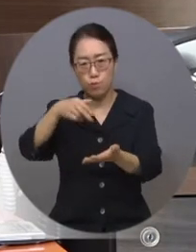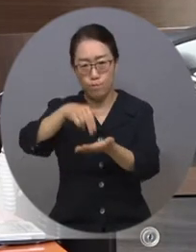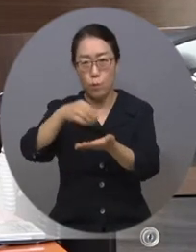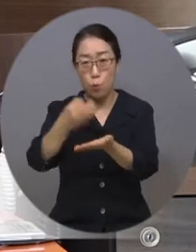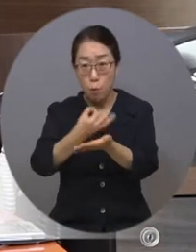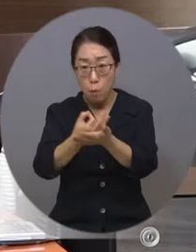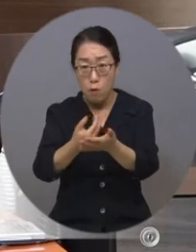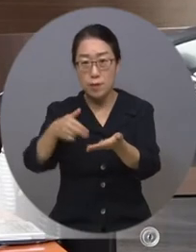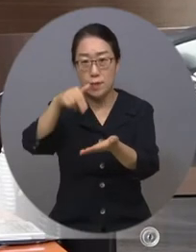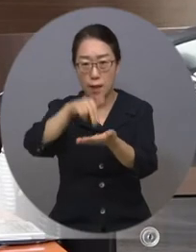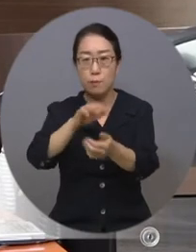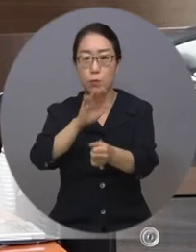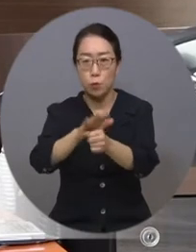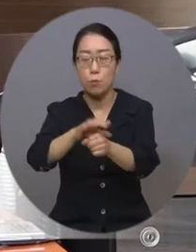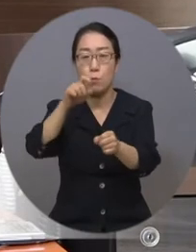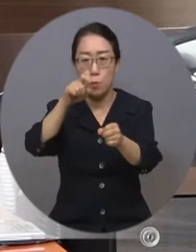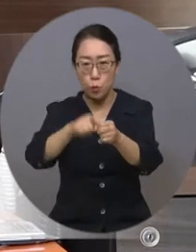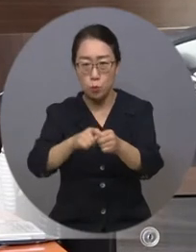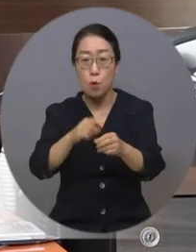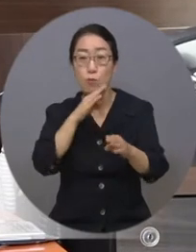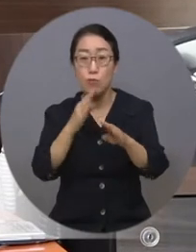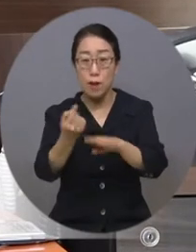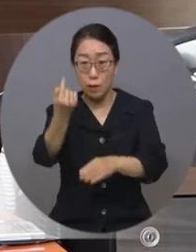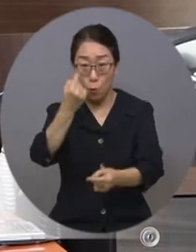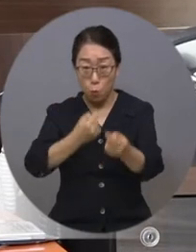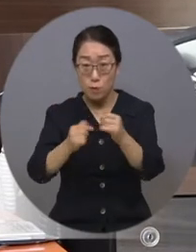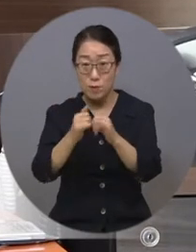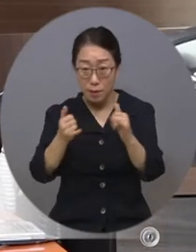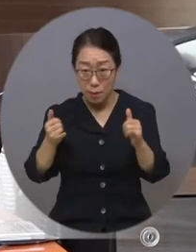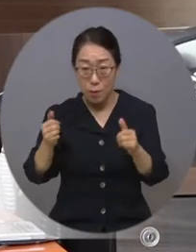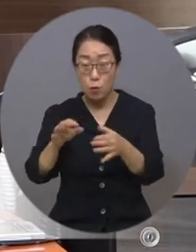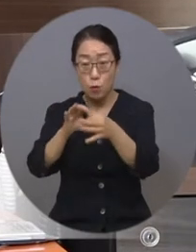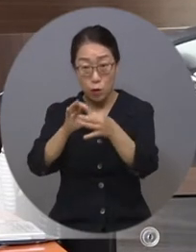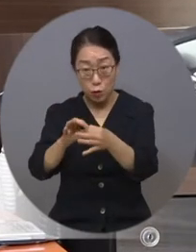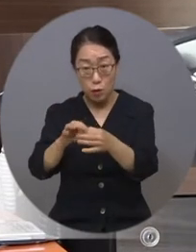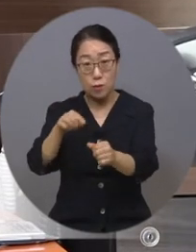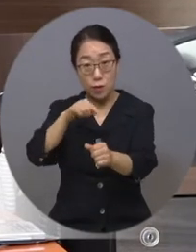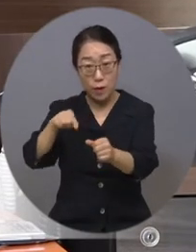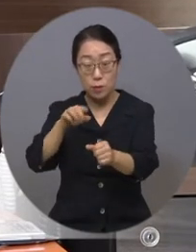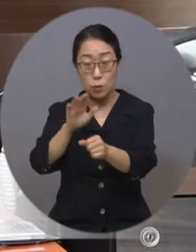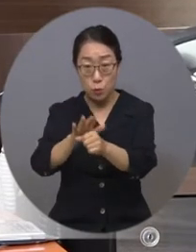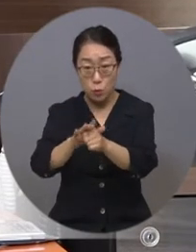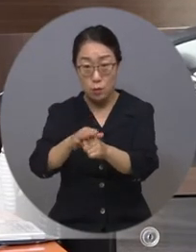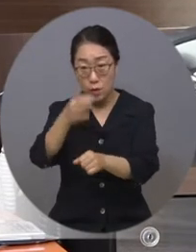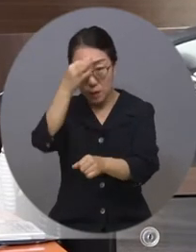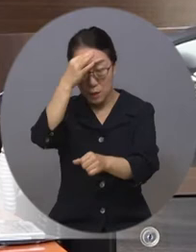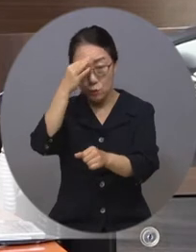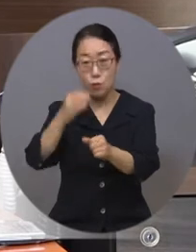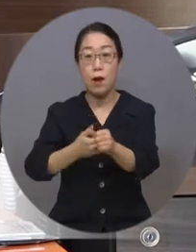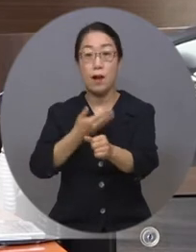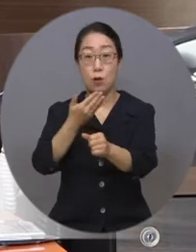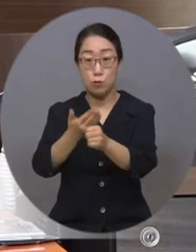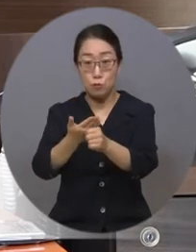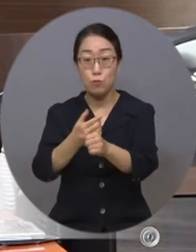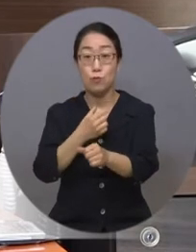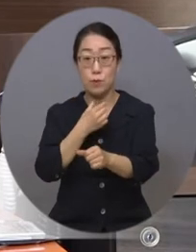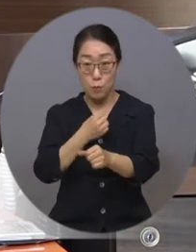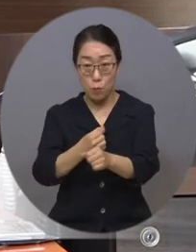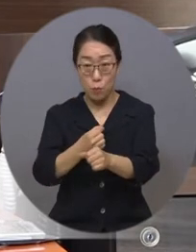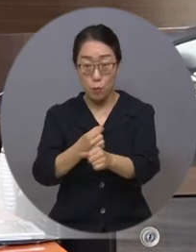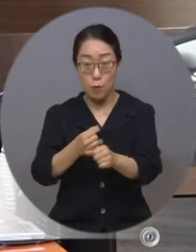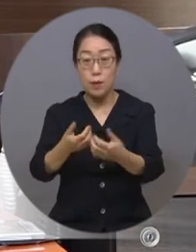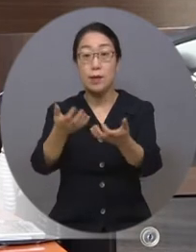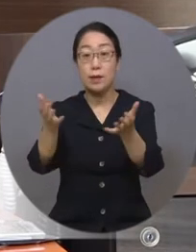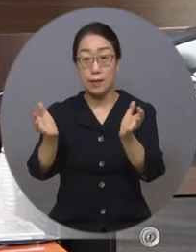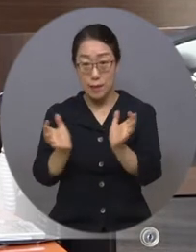주고자 하는 것이 시작이 됐는데 탈북민들 좀 어려운 이런 분들에게 연결이 되면 그분들에게 빵 기술을 좀 전수를 좀 해드리고 그